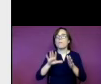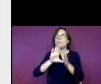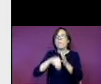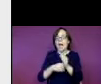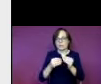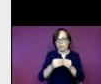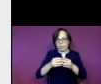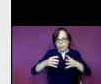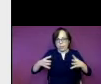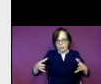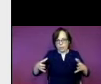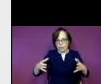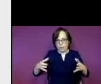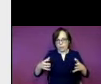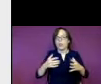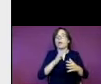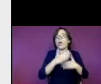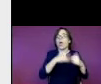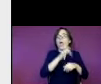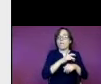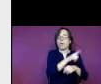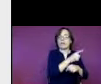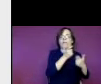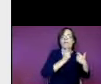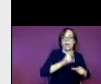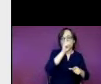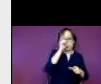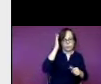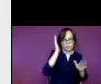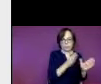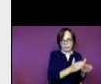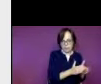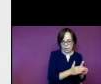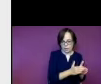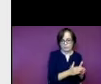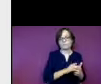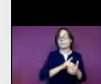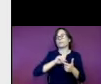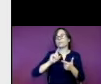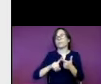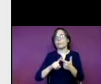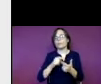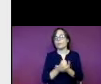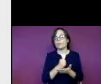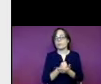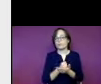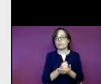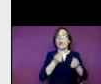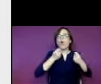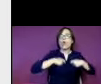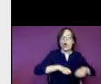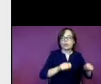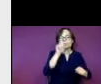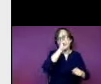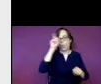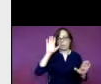się wieś w konsekwencji i spadek zatrudnienia, tak jak powiedzieliście na początku, w rolnictwie.